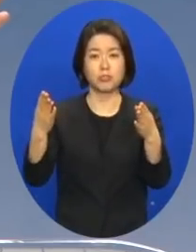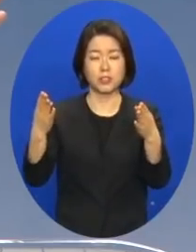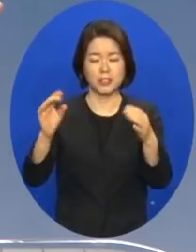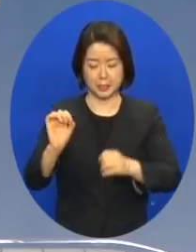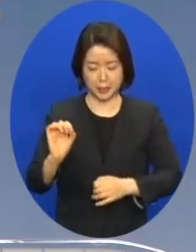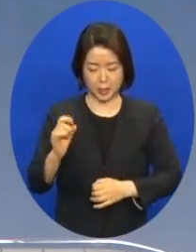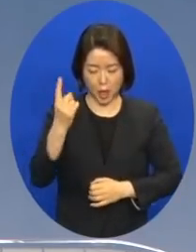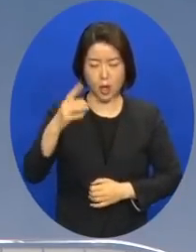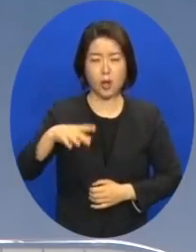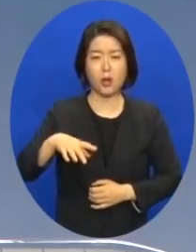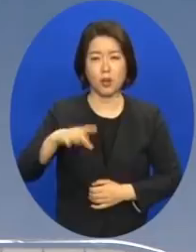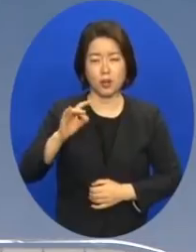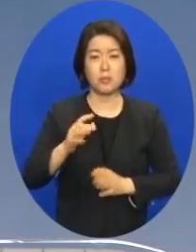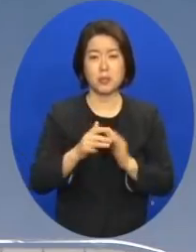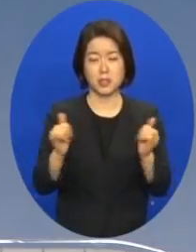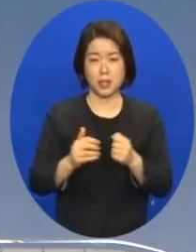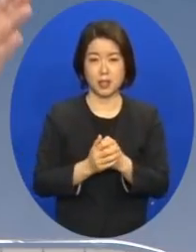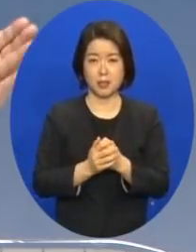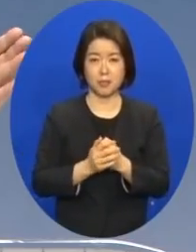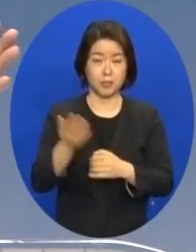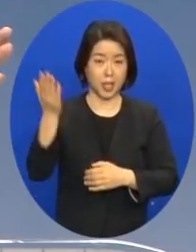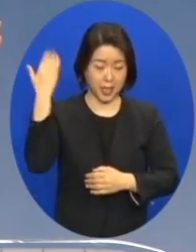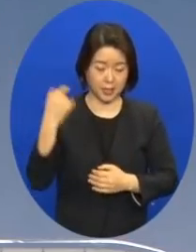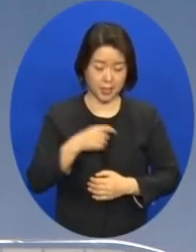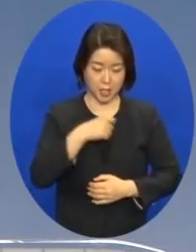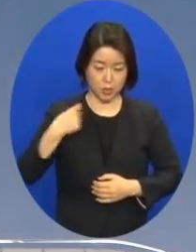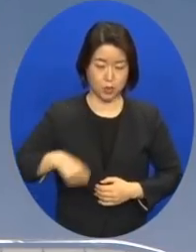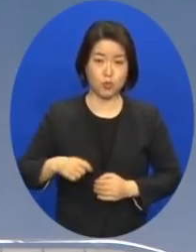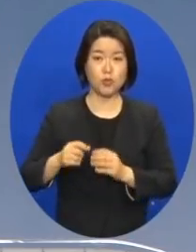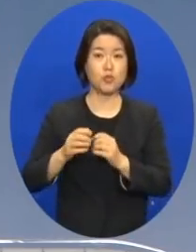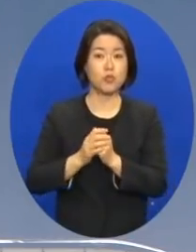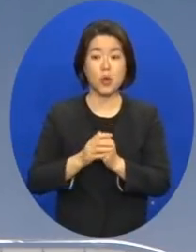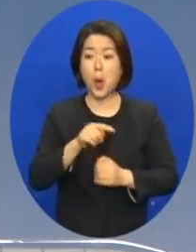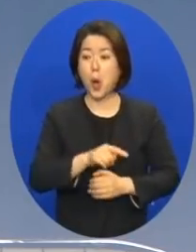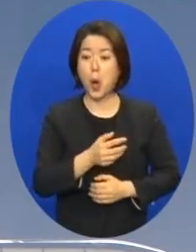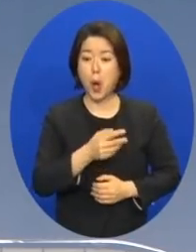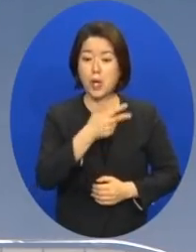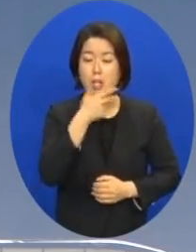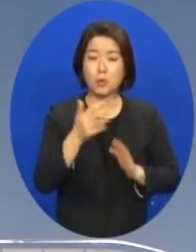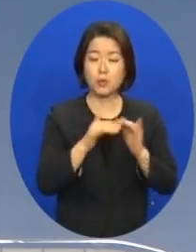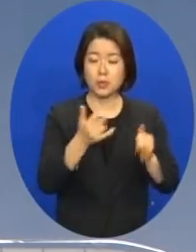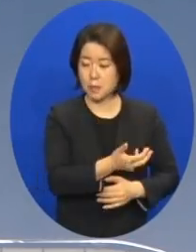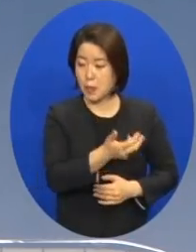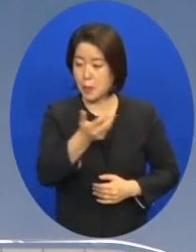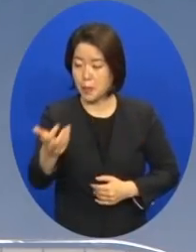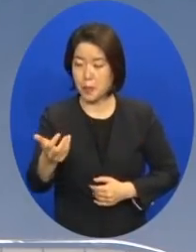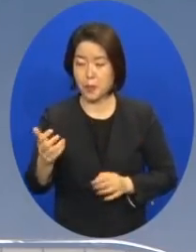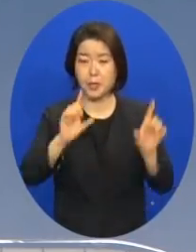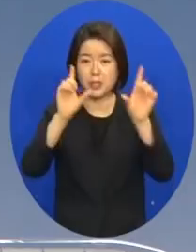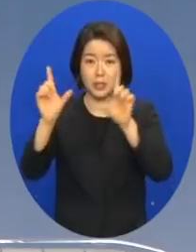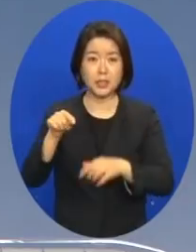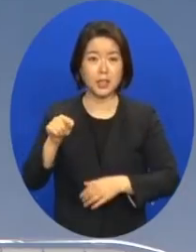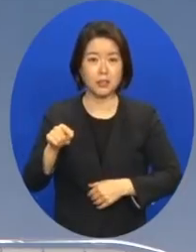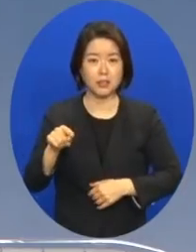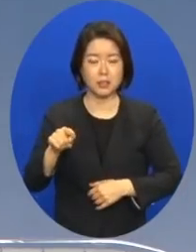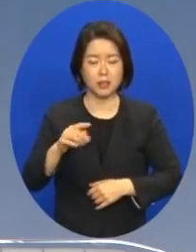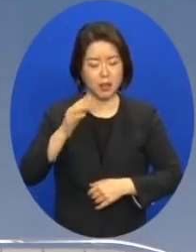당시 때 중국으로 영국 사람이 가서 산다는 것은 대단히 고통스러운 일이었습니다.